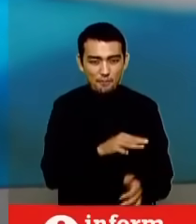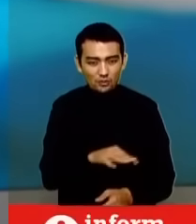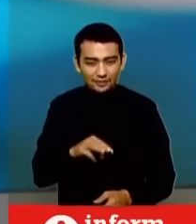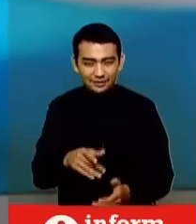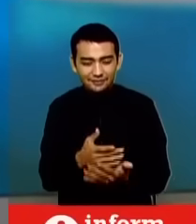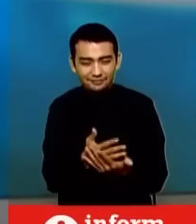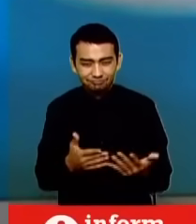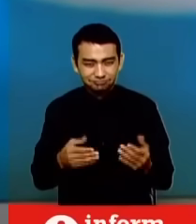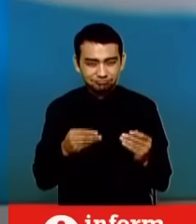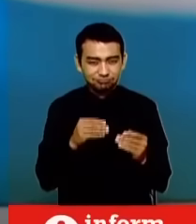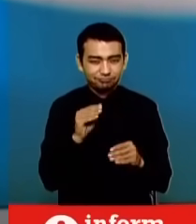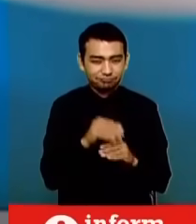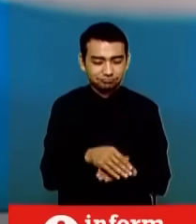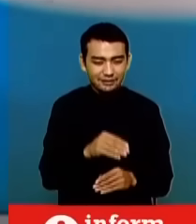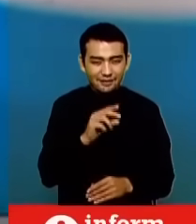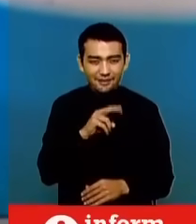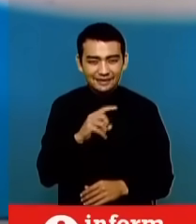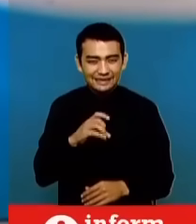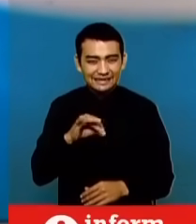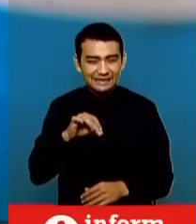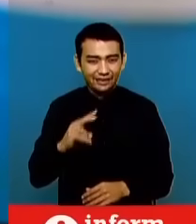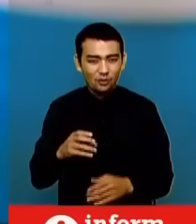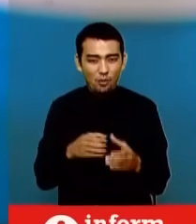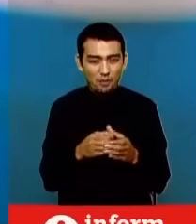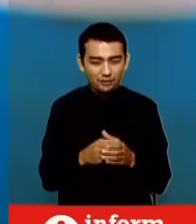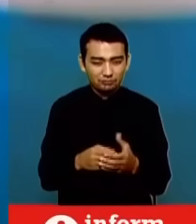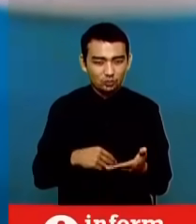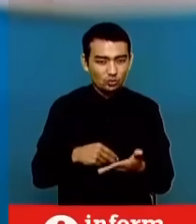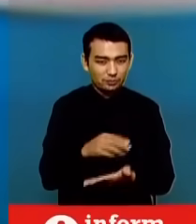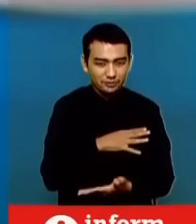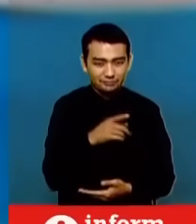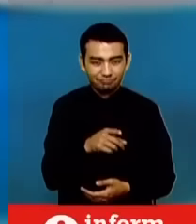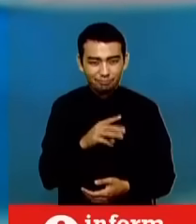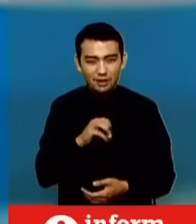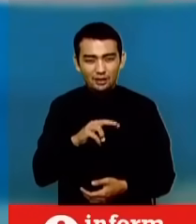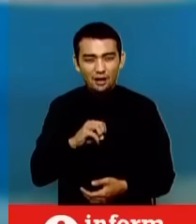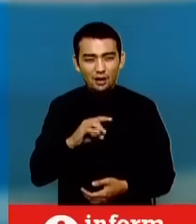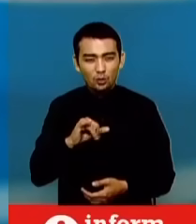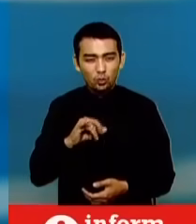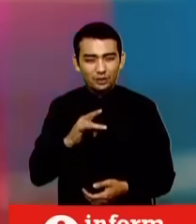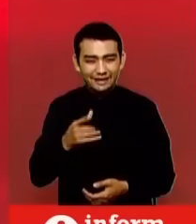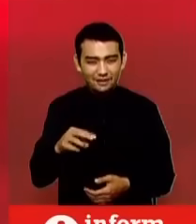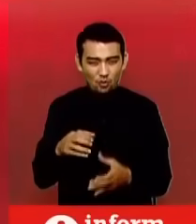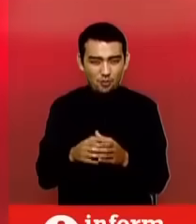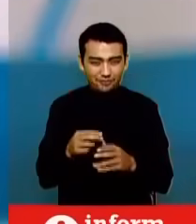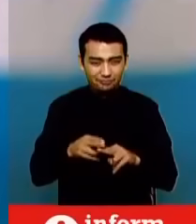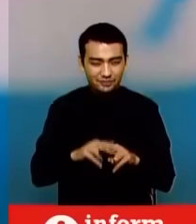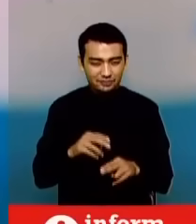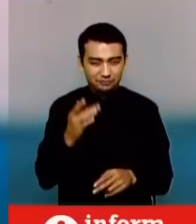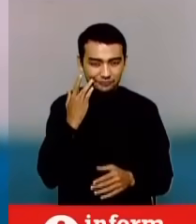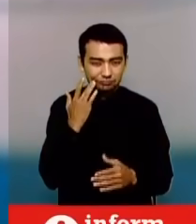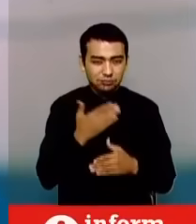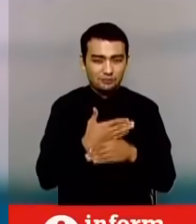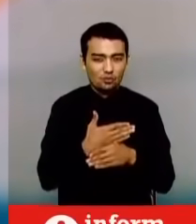жабдықтарын Кассин компаниясы сатып алған. Тау-кен металлургия кәсіпорны моноқалаларды дамытуға белсенді түрде атсалысып келеді. Ал бұған